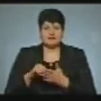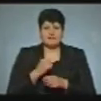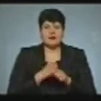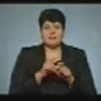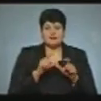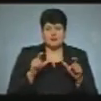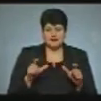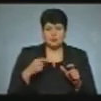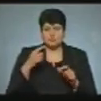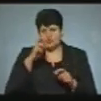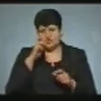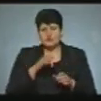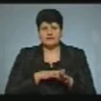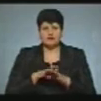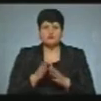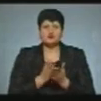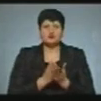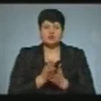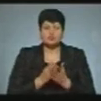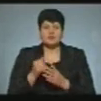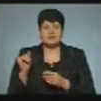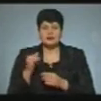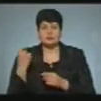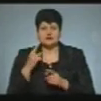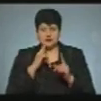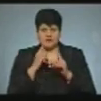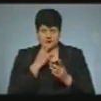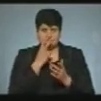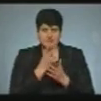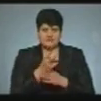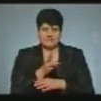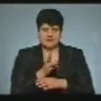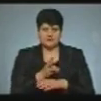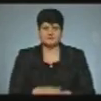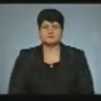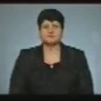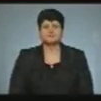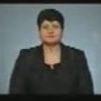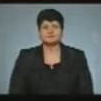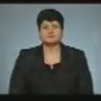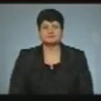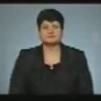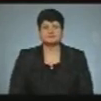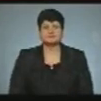обласної державної виконавчої служби та обласної ради. Дивимося відеорепортаж.